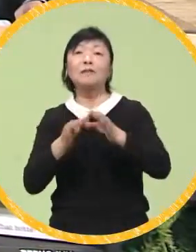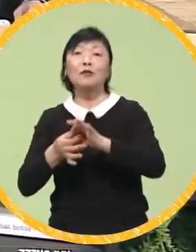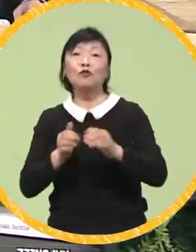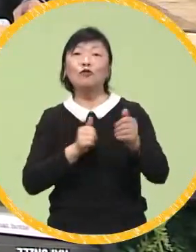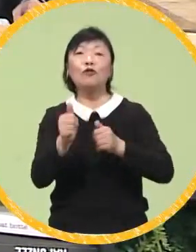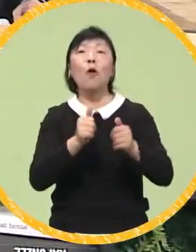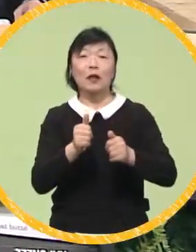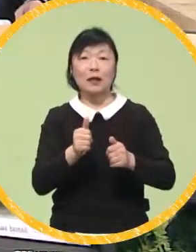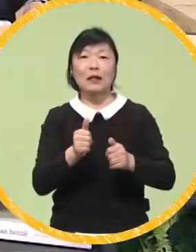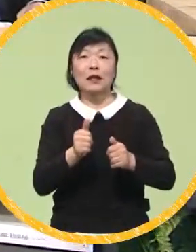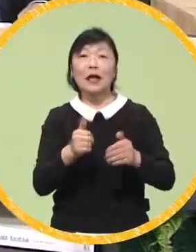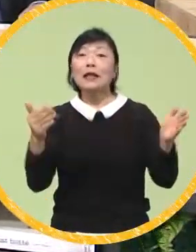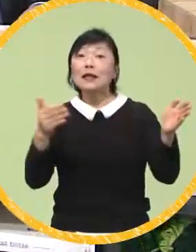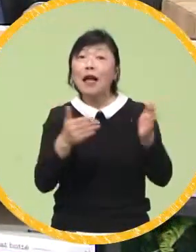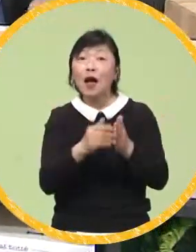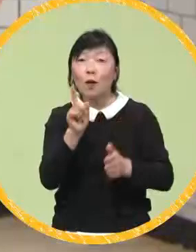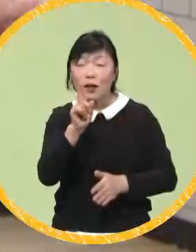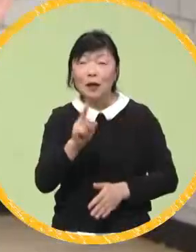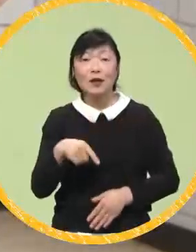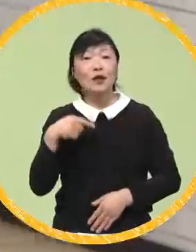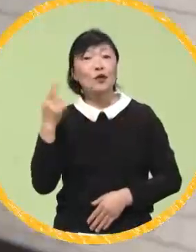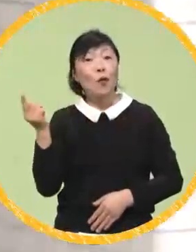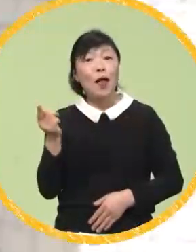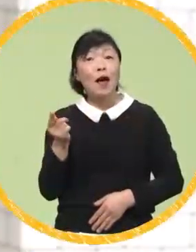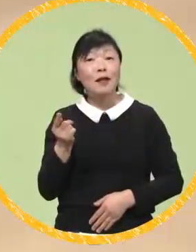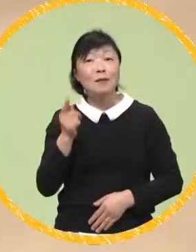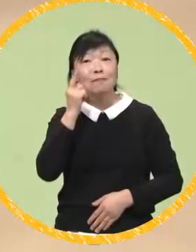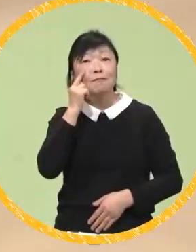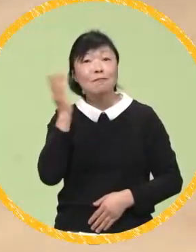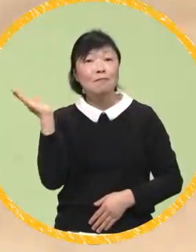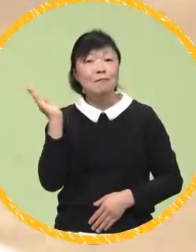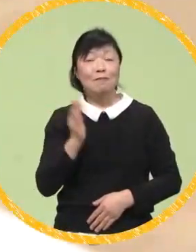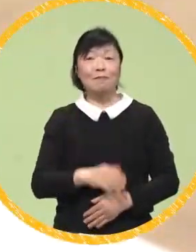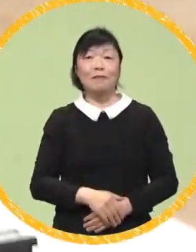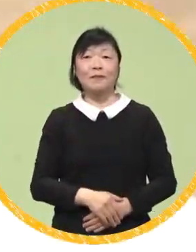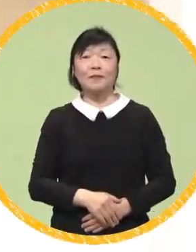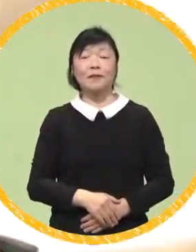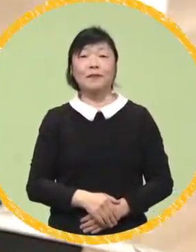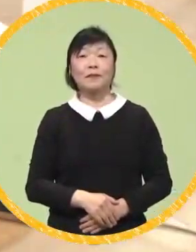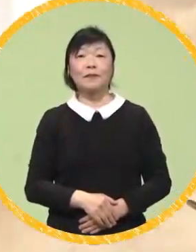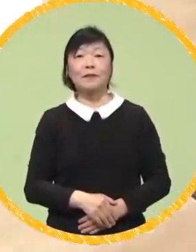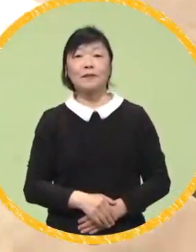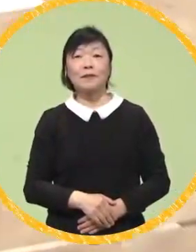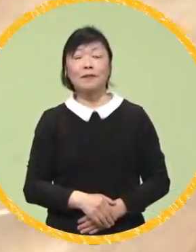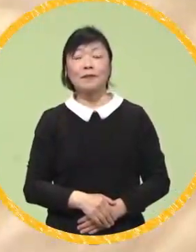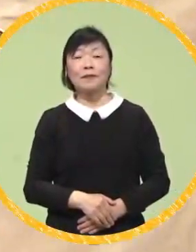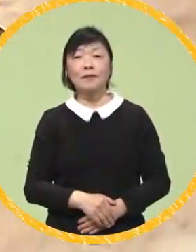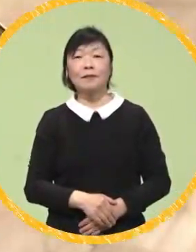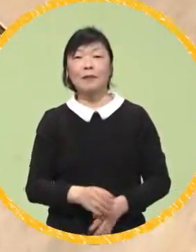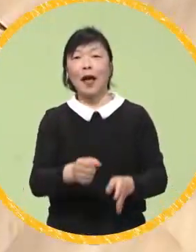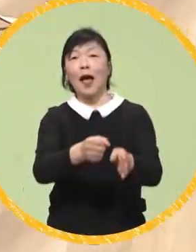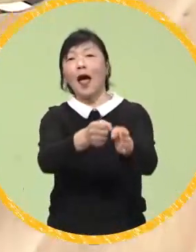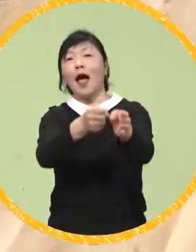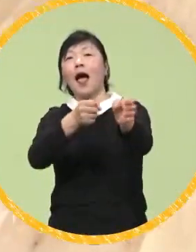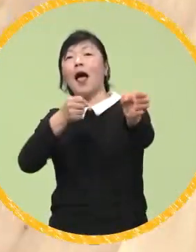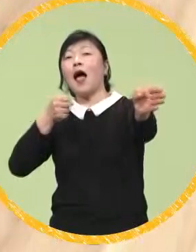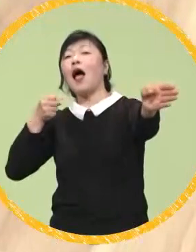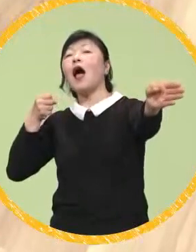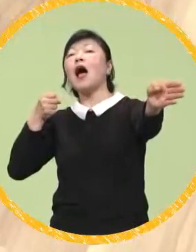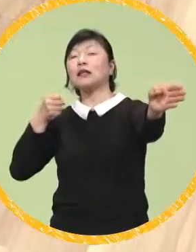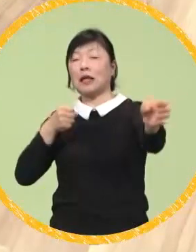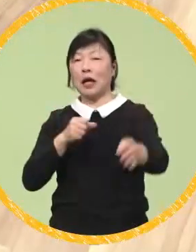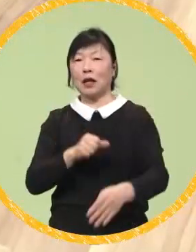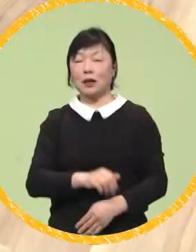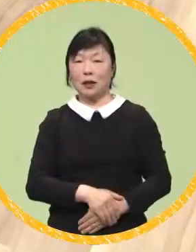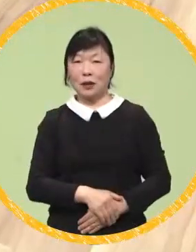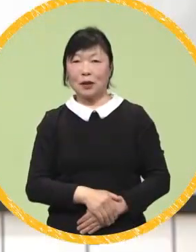ねサイズはちょっと隣にかなりに移動して終わりました星の範囲何なぬはいアーチェリーなんですねもう